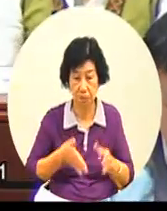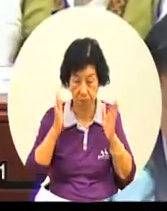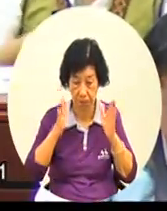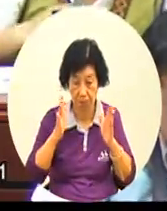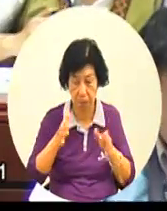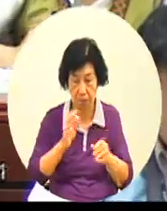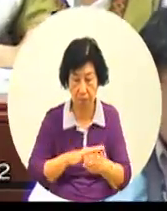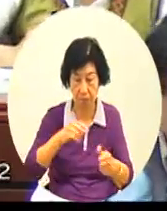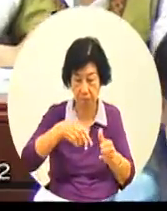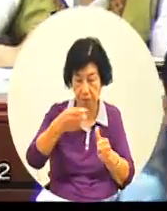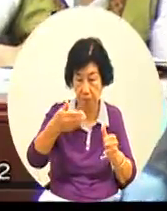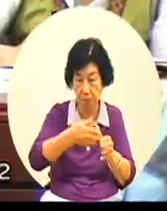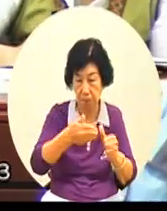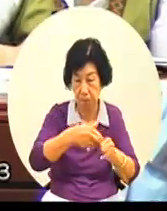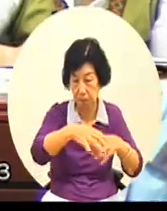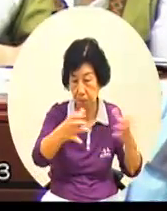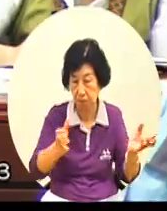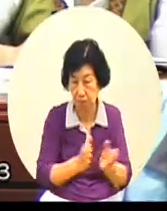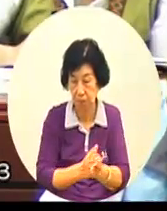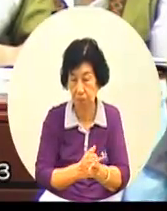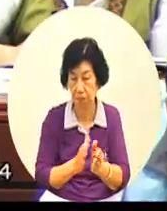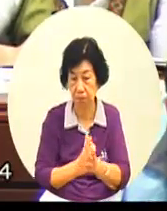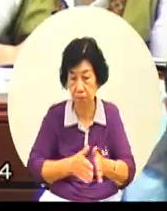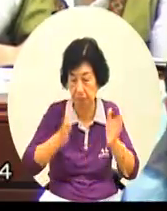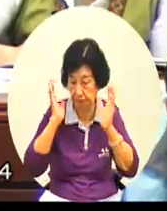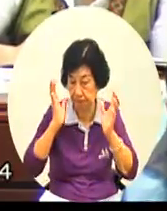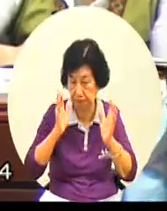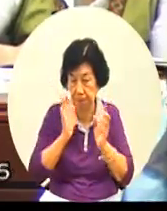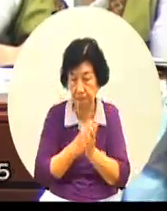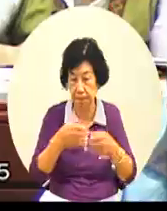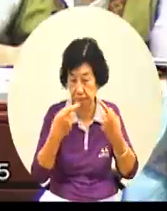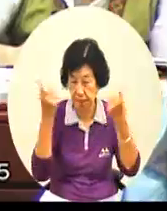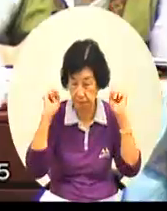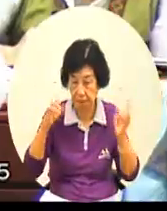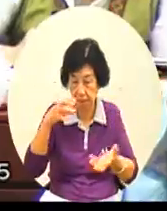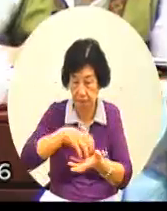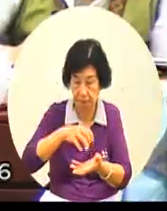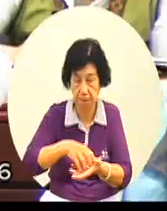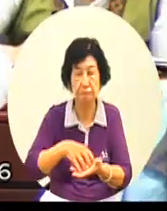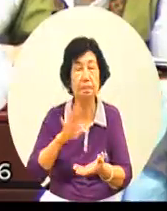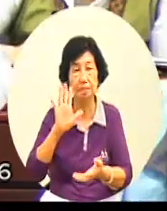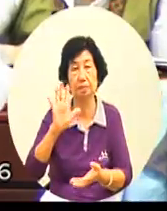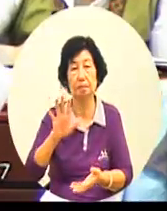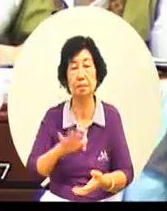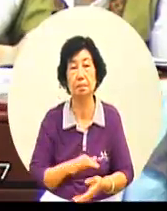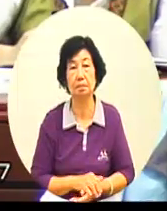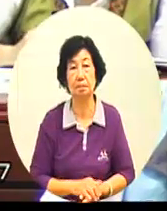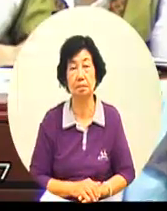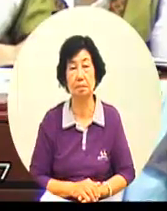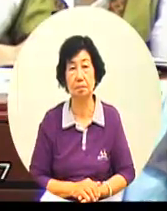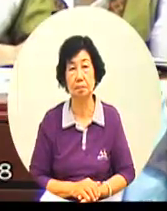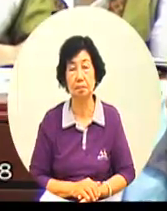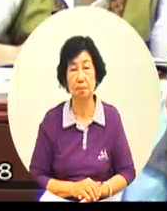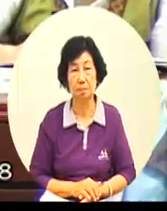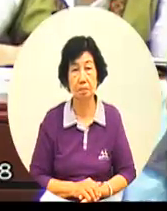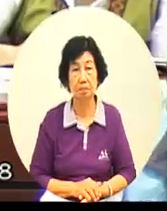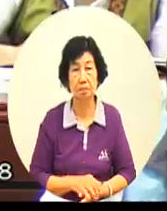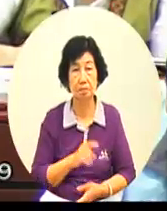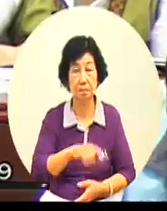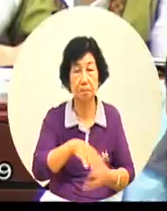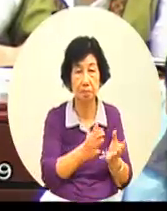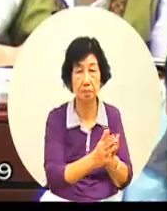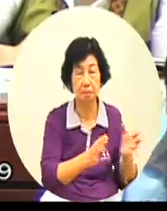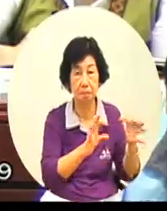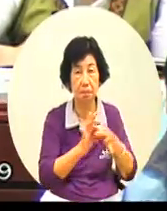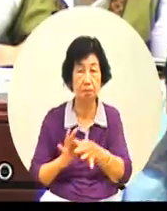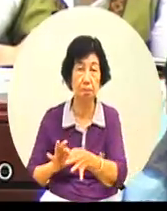认证，甚至已经有两位取得大学的学位。所以我想这个部分呢，我们会持续在扩张我们